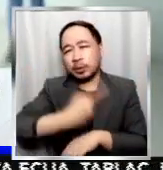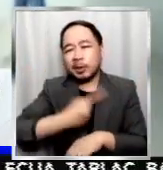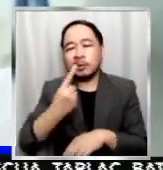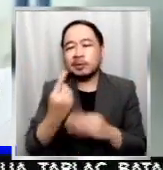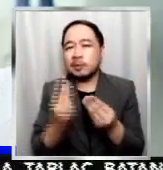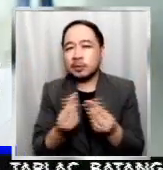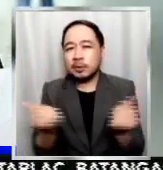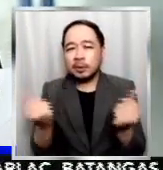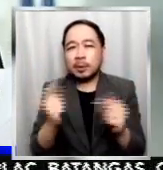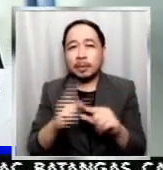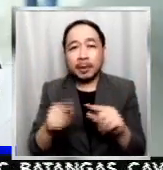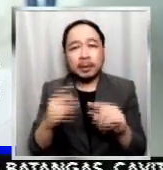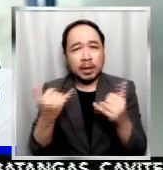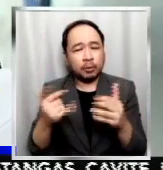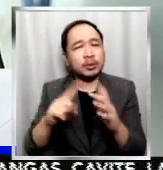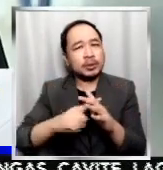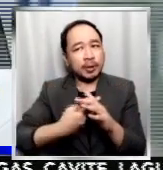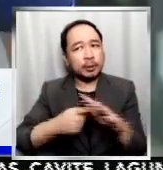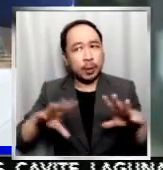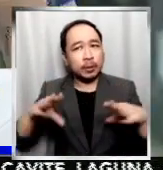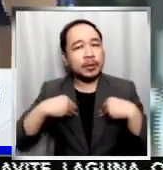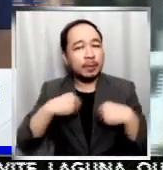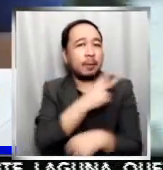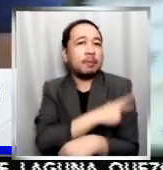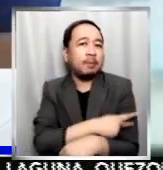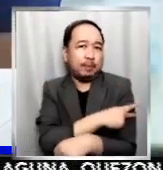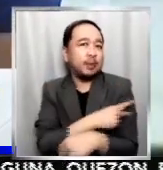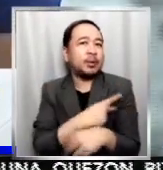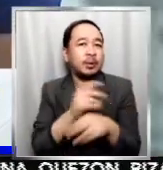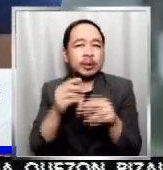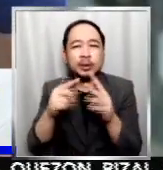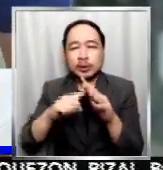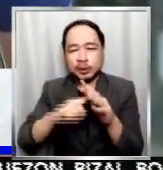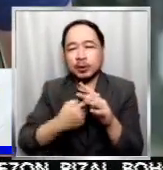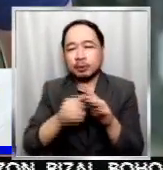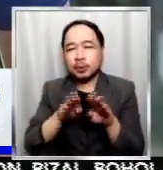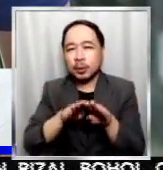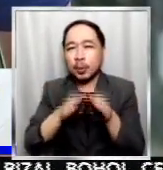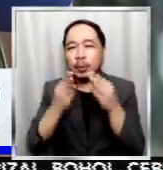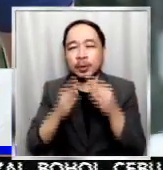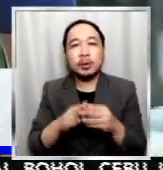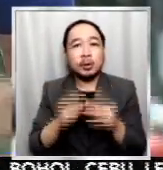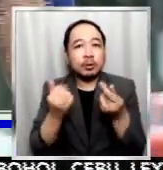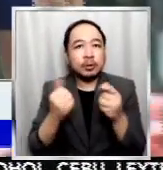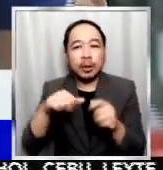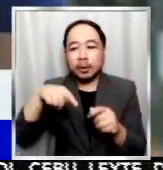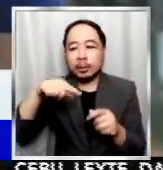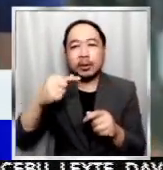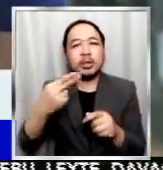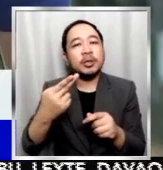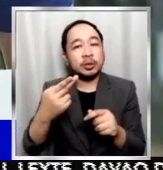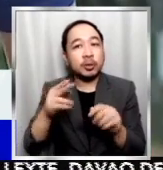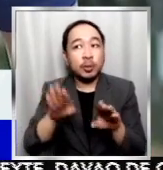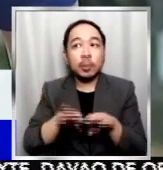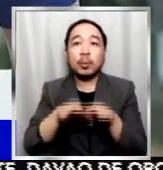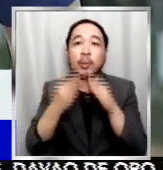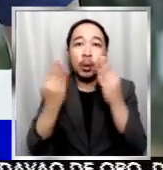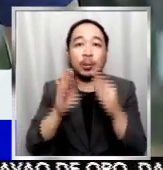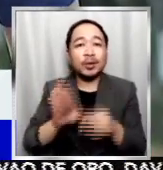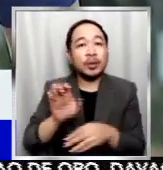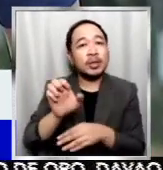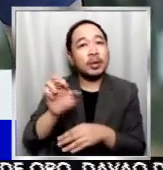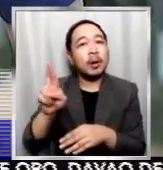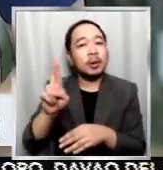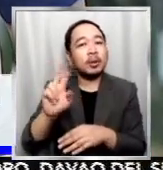non-surgical ones slowly. Susubukin daw ng PGH na gawing fully operational ang kanilang ER sa Huwebes.